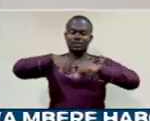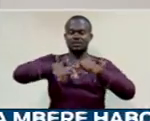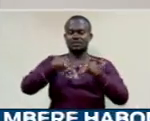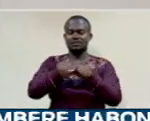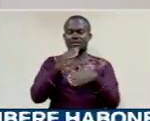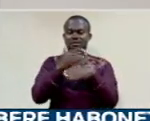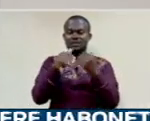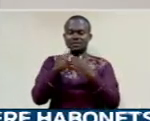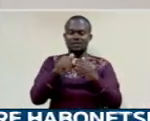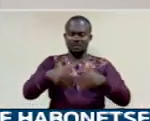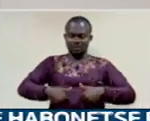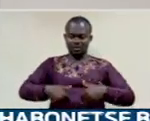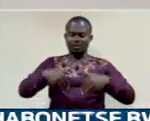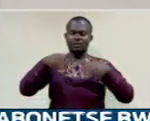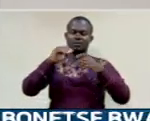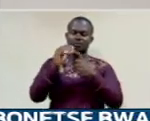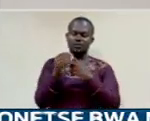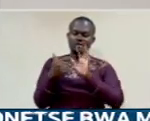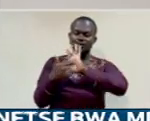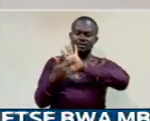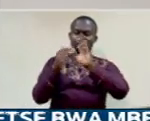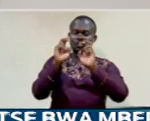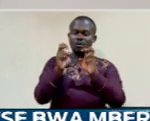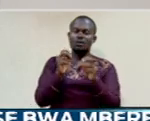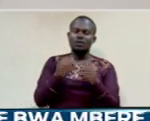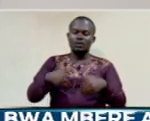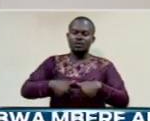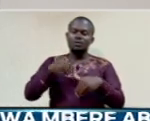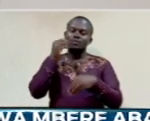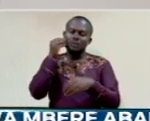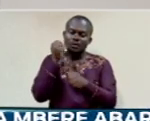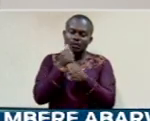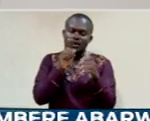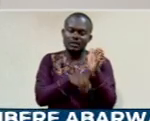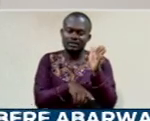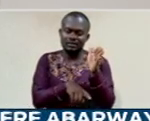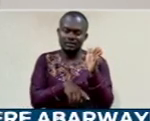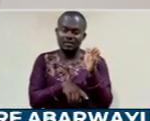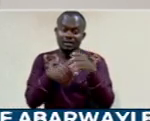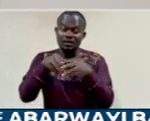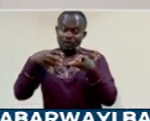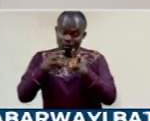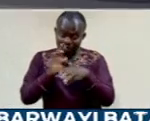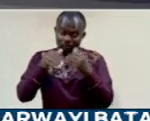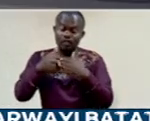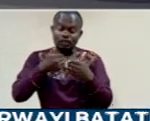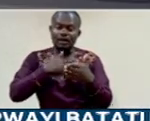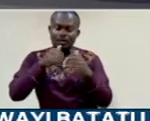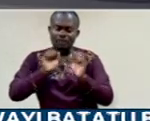Minisiteri y'Urubyiruko n'Umuco y'amarushanwa yo kwerekana ngo urubyiruko uri mu rugo urakora iki uburyo bashobora kugira